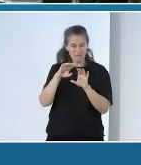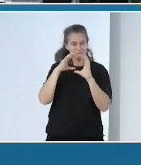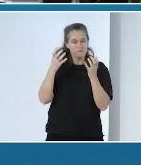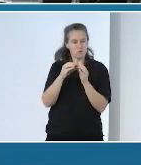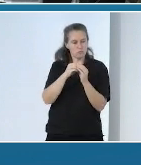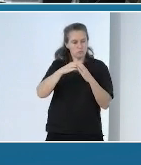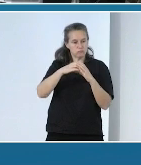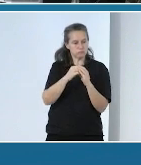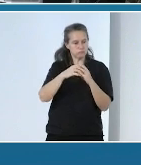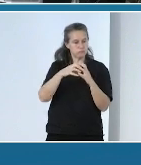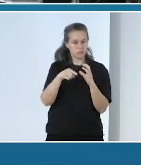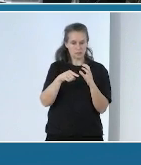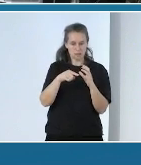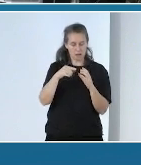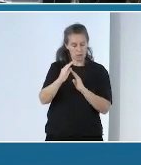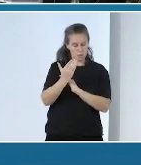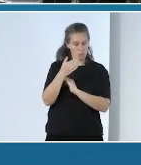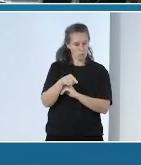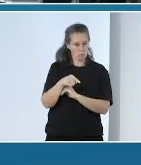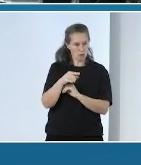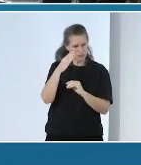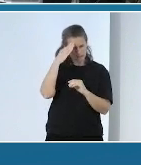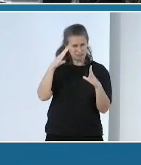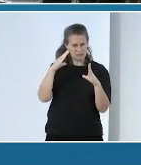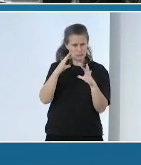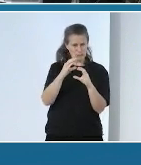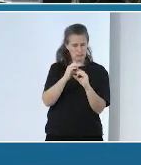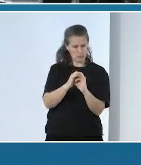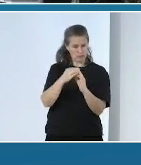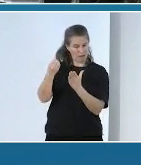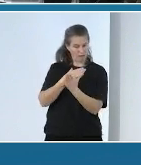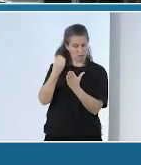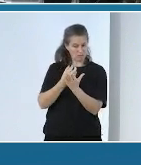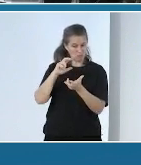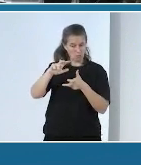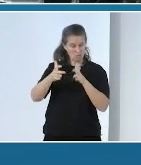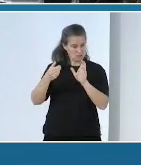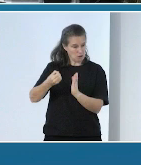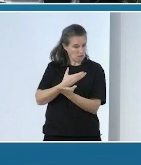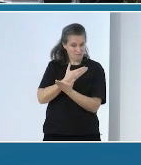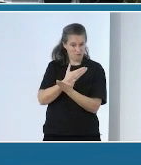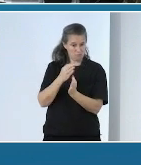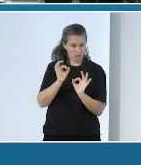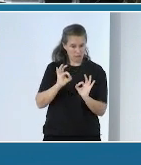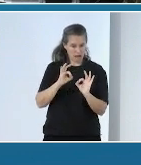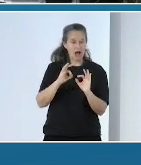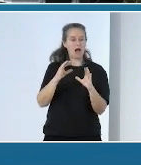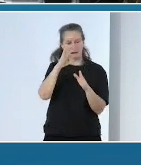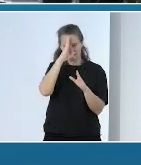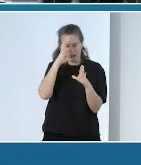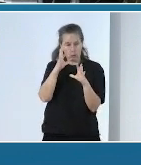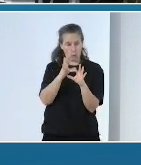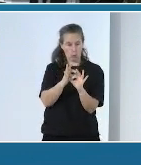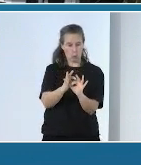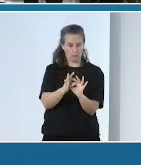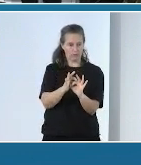volume de l'hippocampe était très significativement diminué lorsqu'il n'y a pas d'information vestibulaire qui arrive sur cet hippocampe. C'est